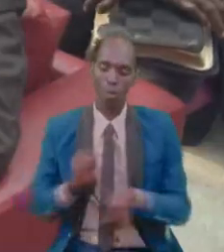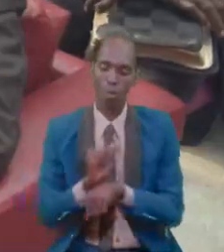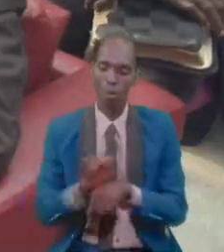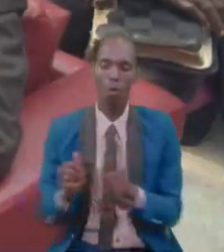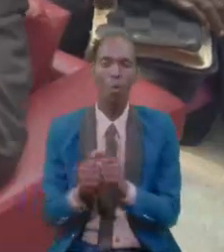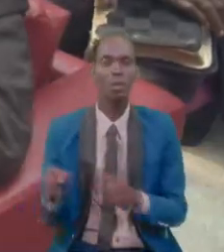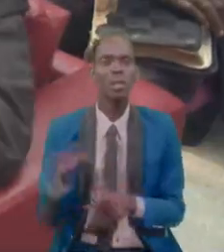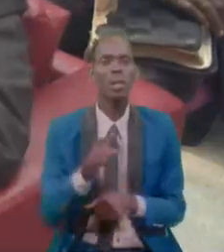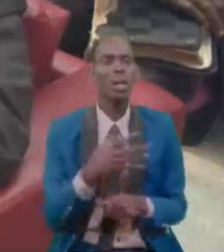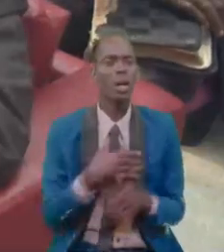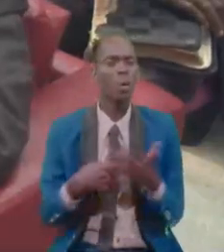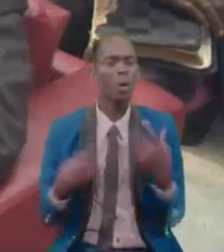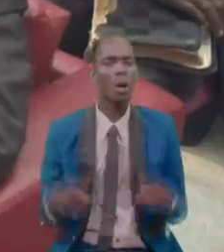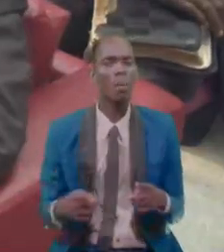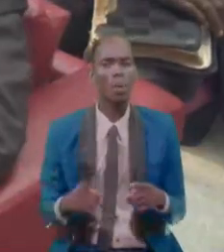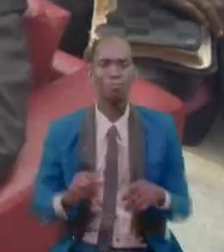eux. Qu'est-ce qui suit là-bas?